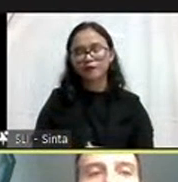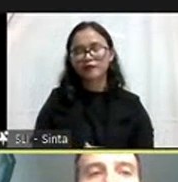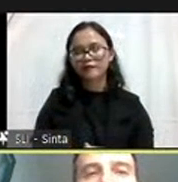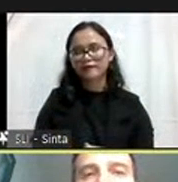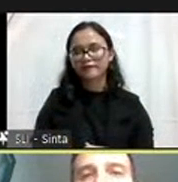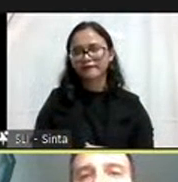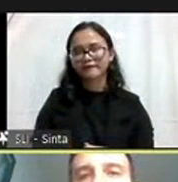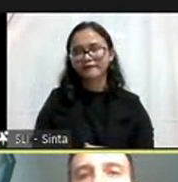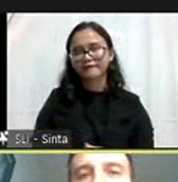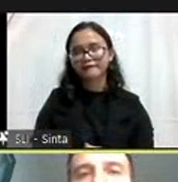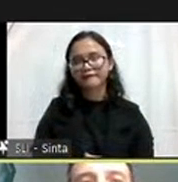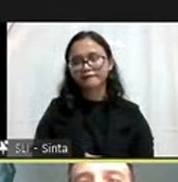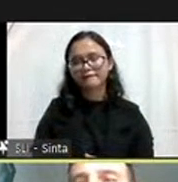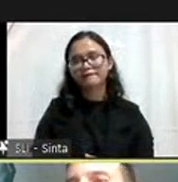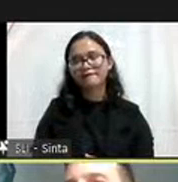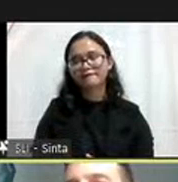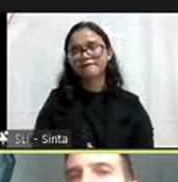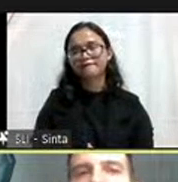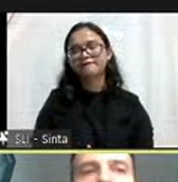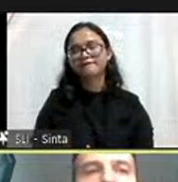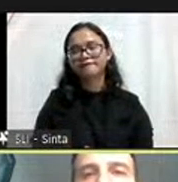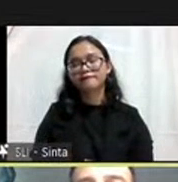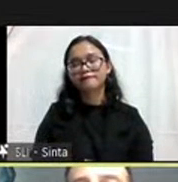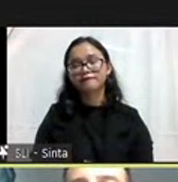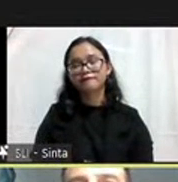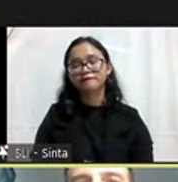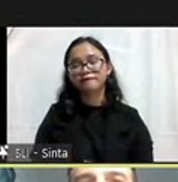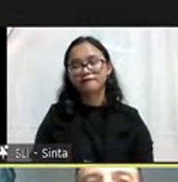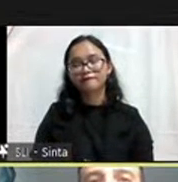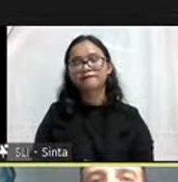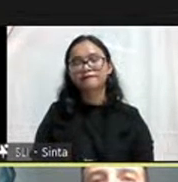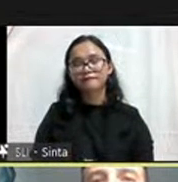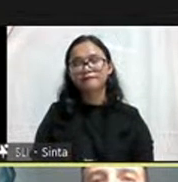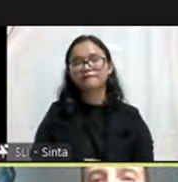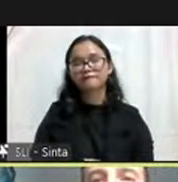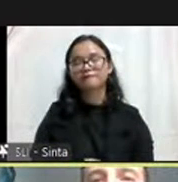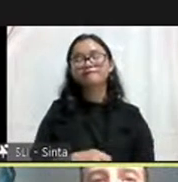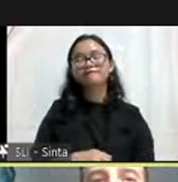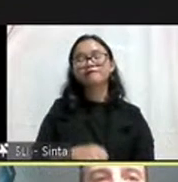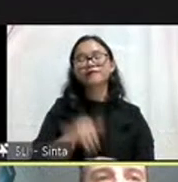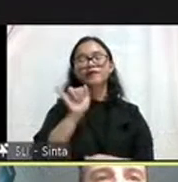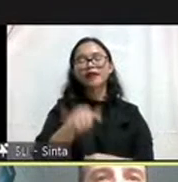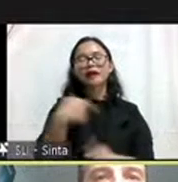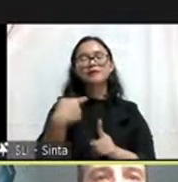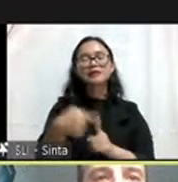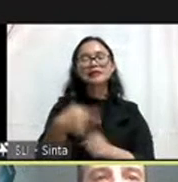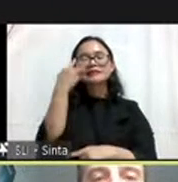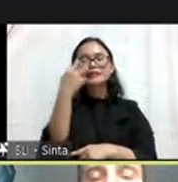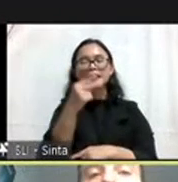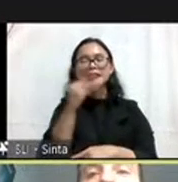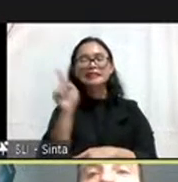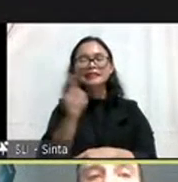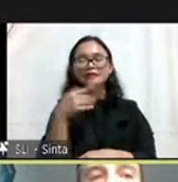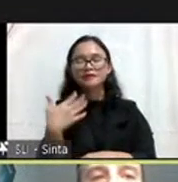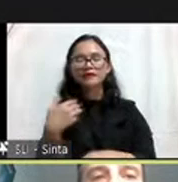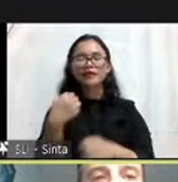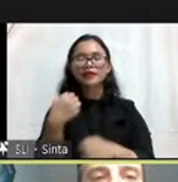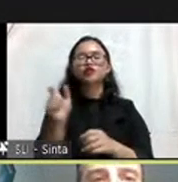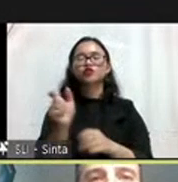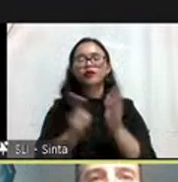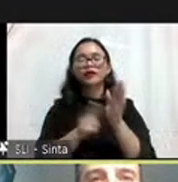e harus di diapatkan dari kerangka unungp ke slide berikutnya